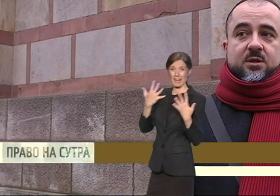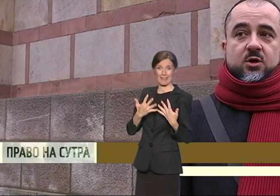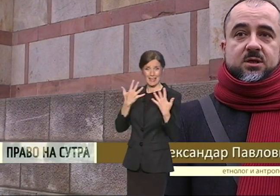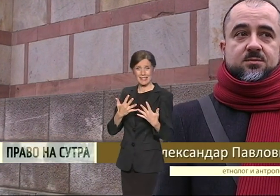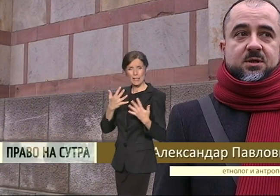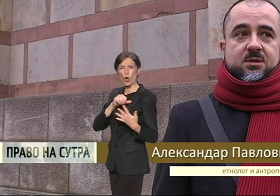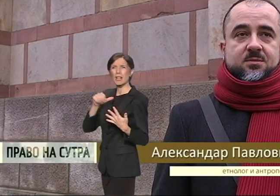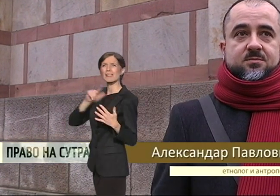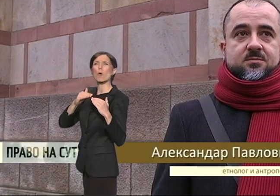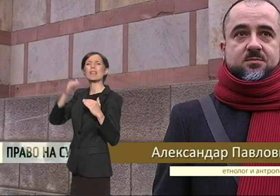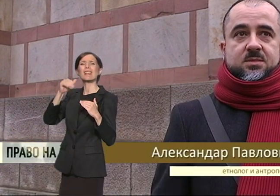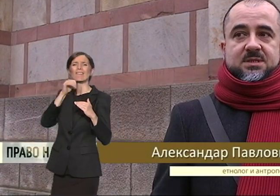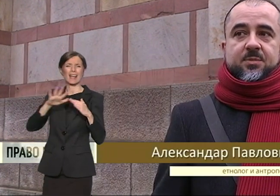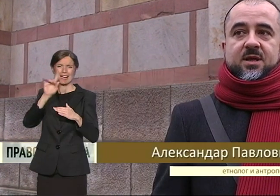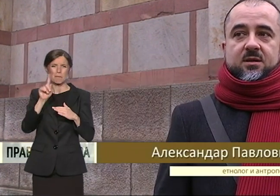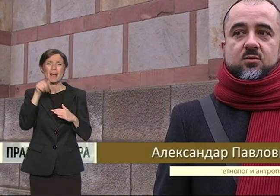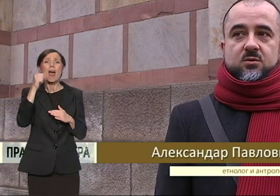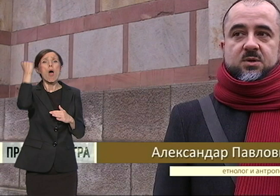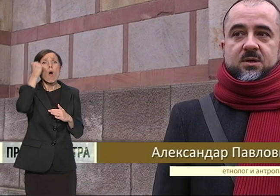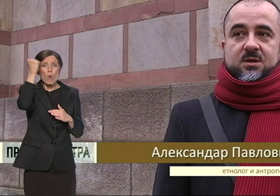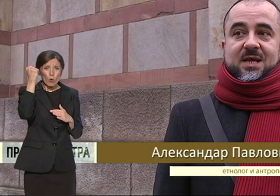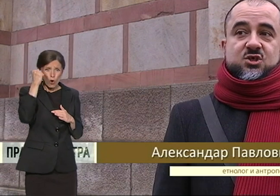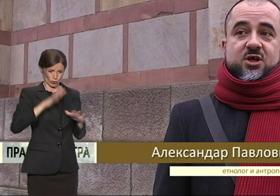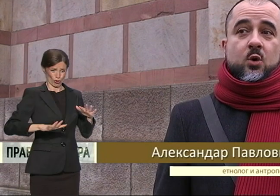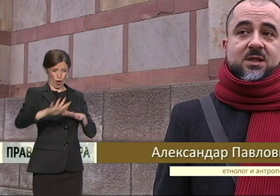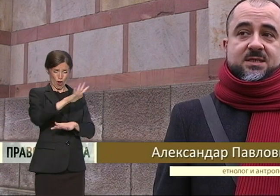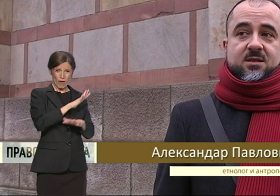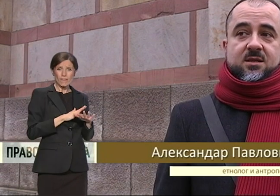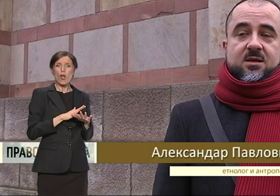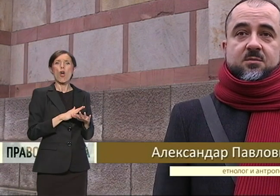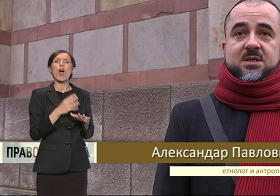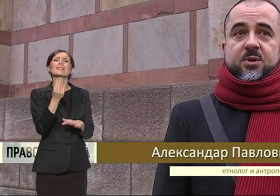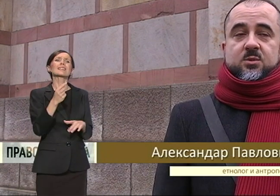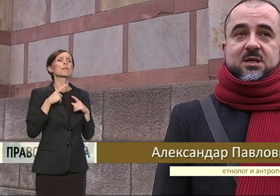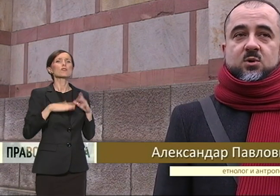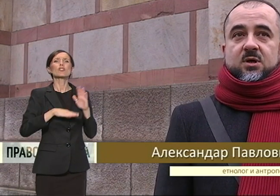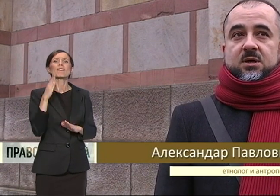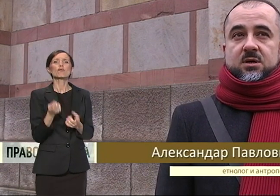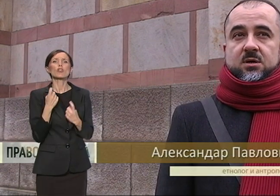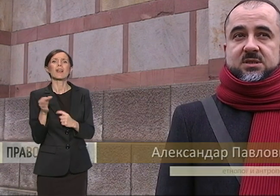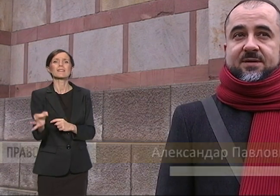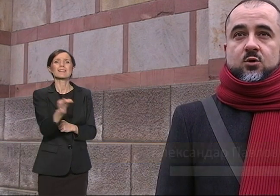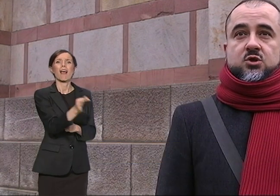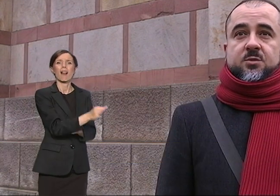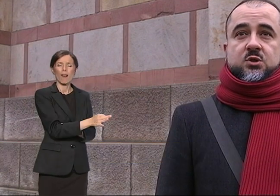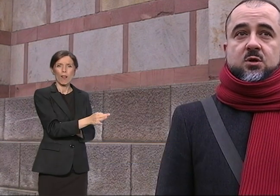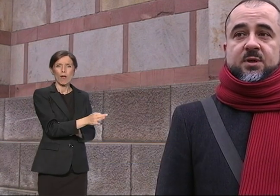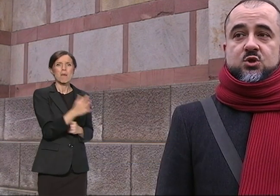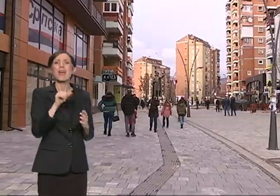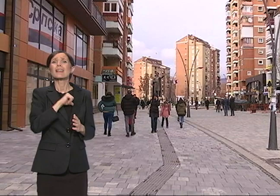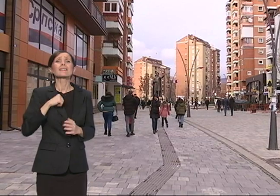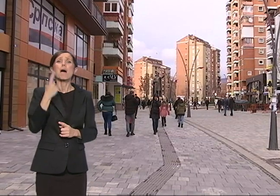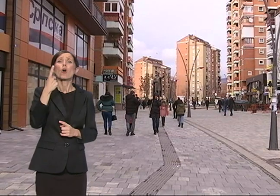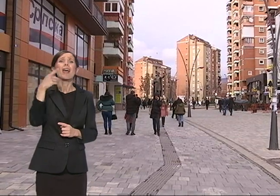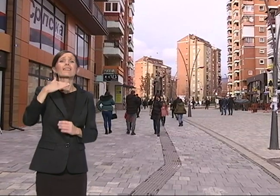Kosovo i Metohiji, sabijeni u najčešće ruralne sredine. Mi zaprijemo samo Severnu kosovsku mitricu kao